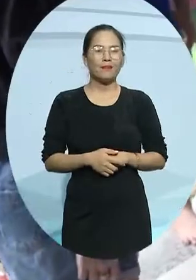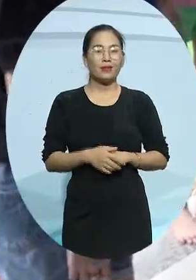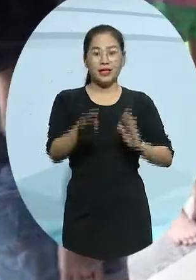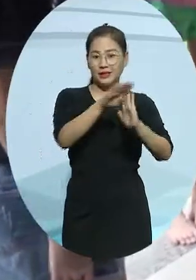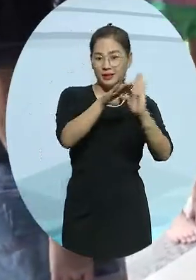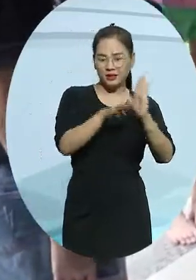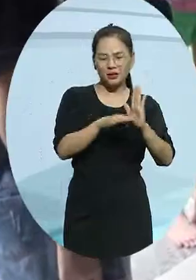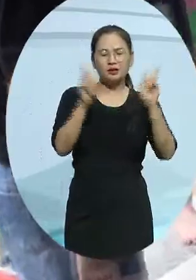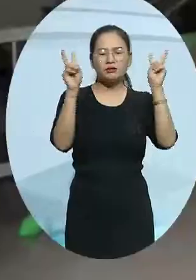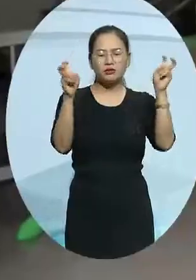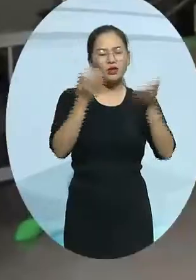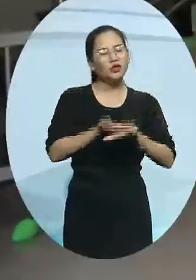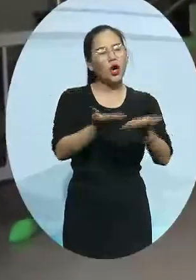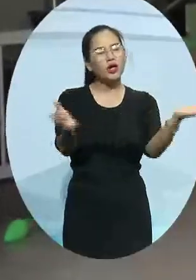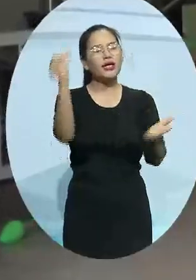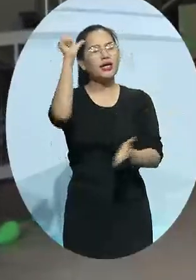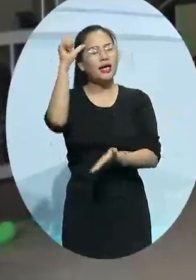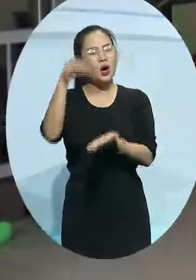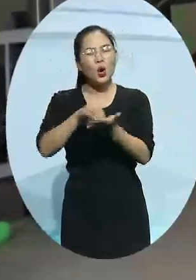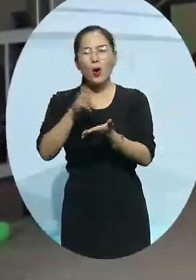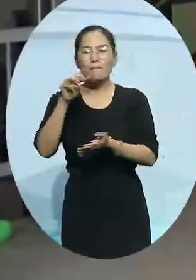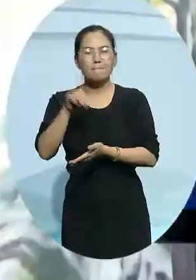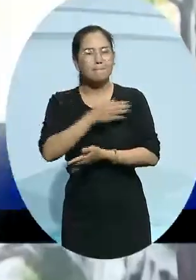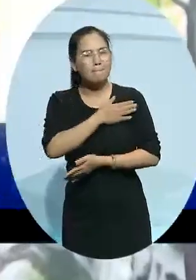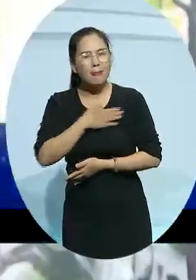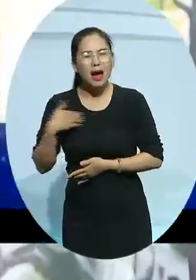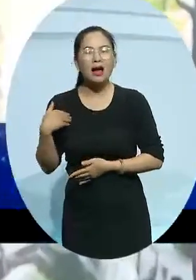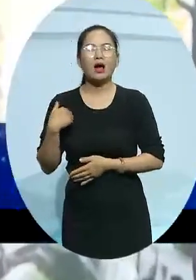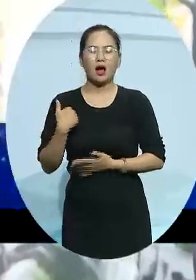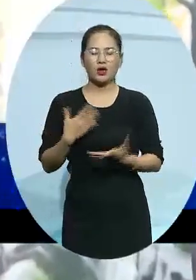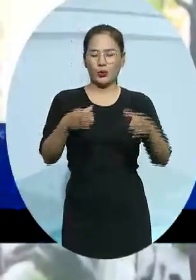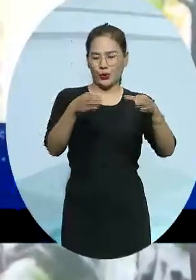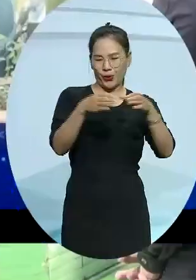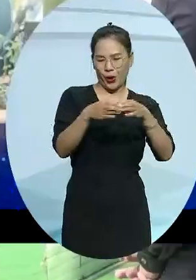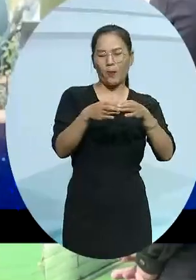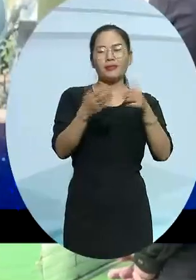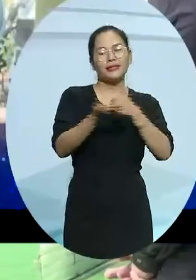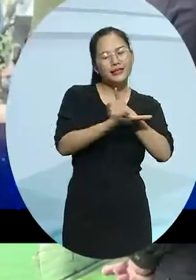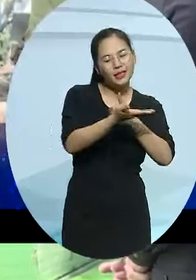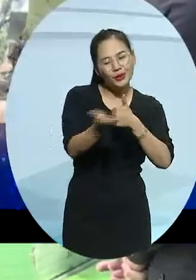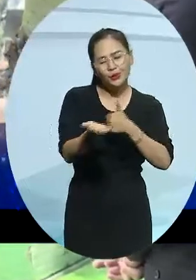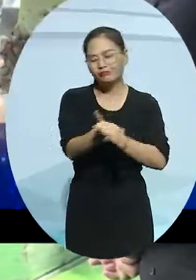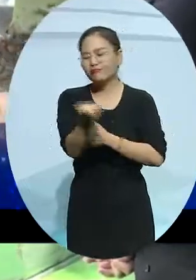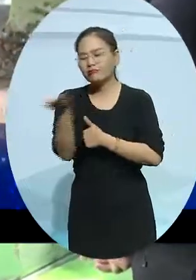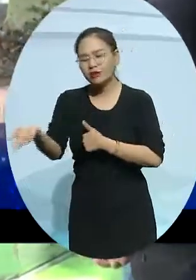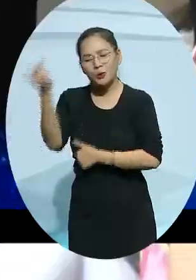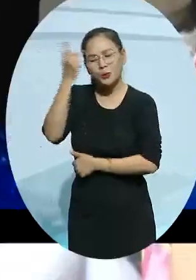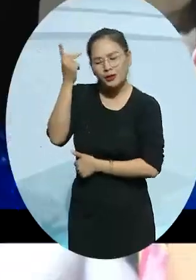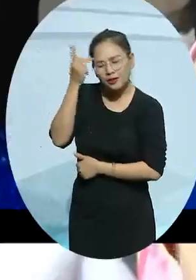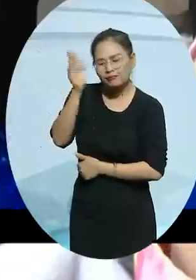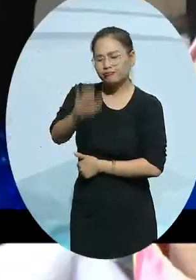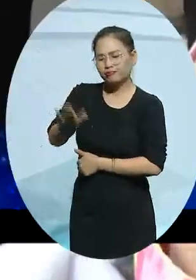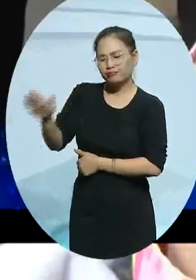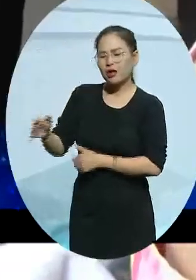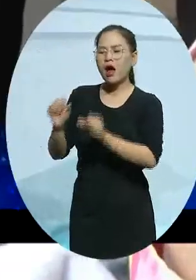Chương trình Cho đi là còn mãi, lan tỏa yêu thương được nhóm doanh nhân thiện nguyện tại thành phố Hồ Chí Minh tổ chức cho trẻ mồ côi, khuyết tật đang được chăm sóc